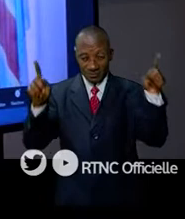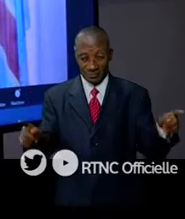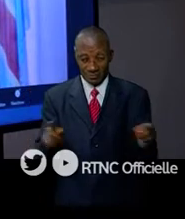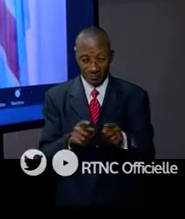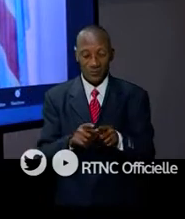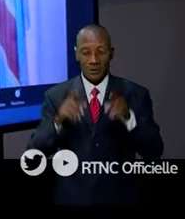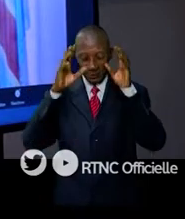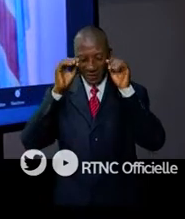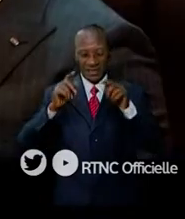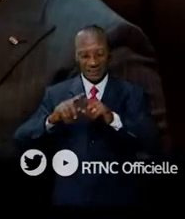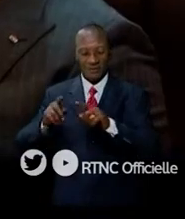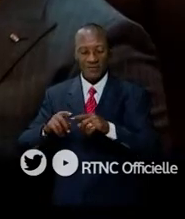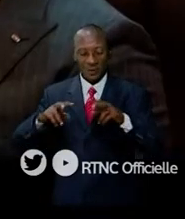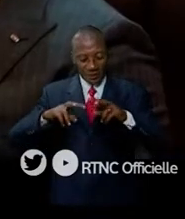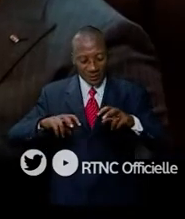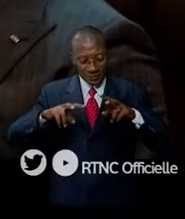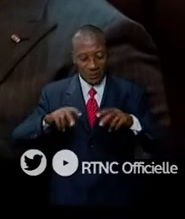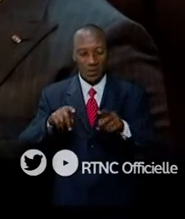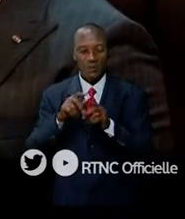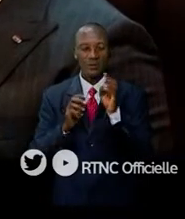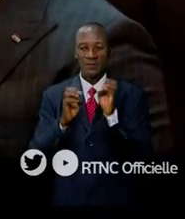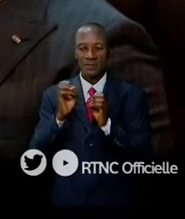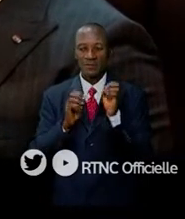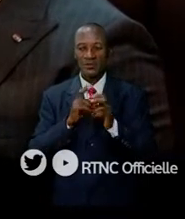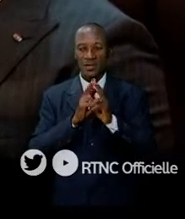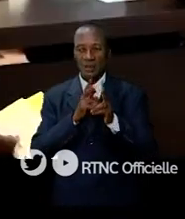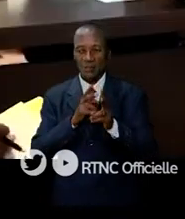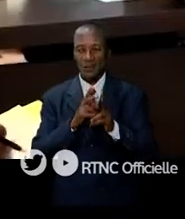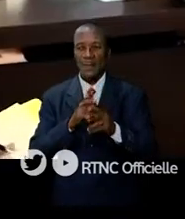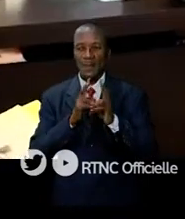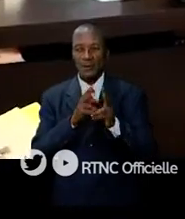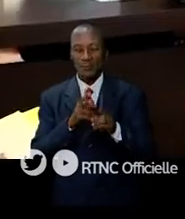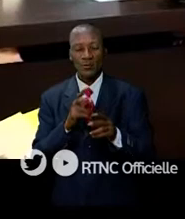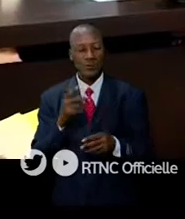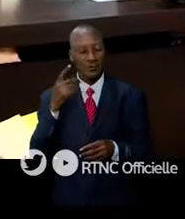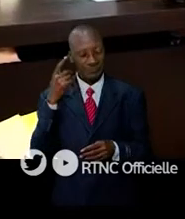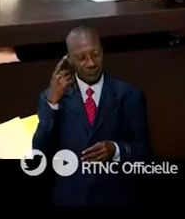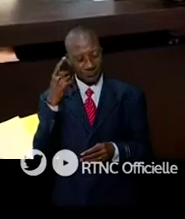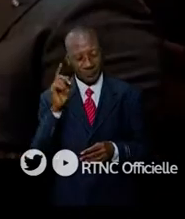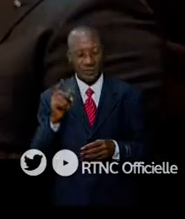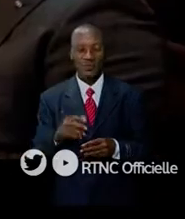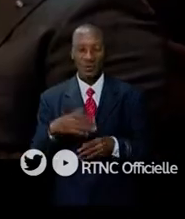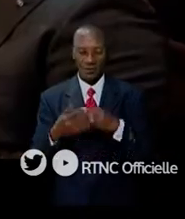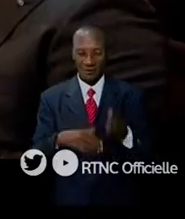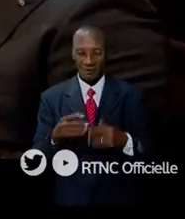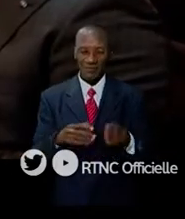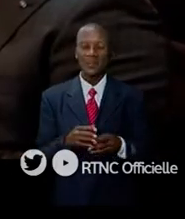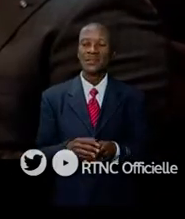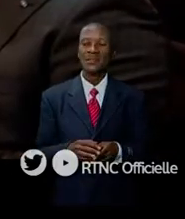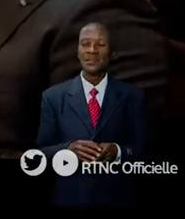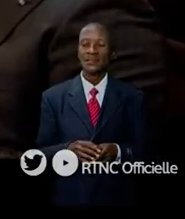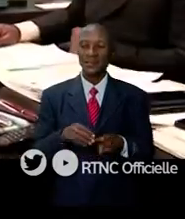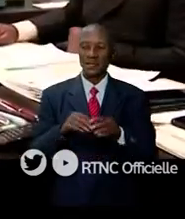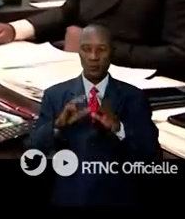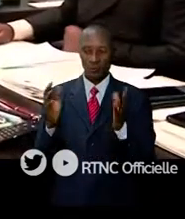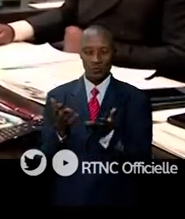chefs d'État ont examiné et validé le rapport des travaux des ministres et ont désigné les nouveaux responsables de la commission, notamment